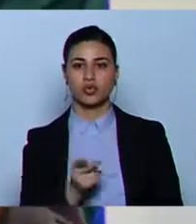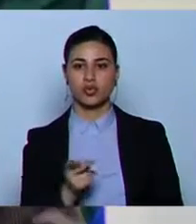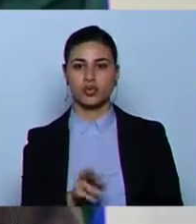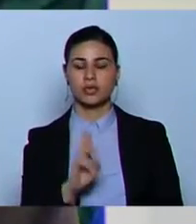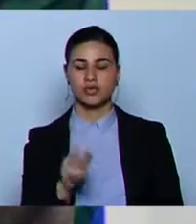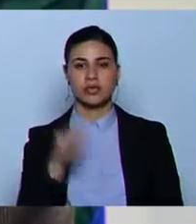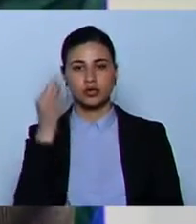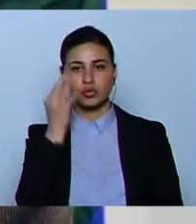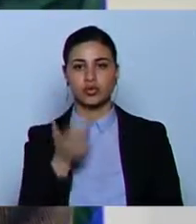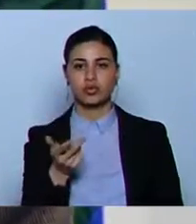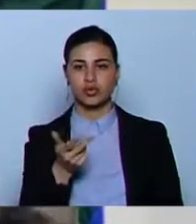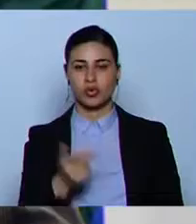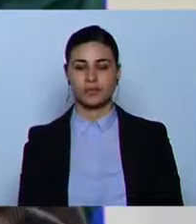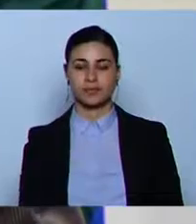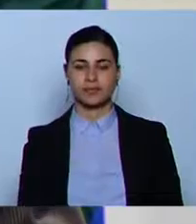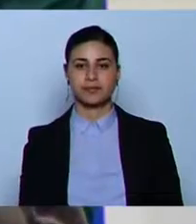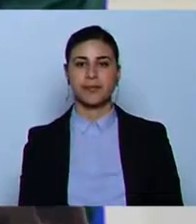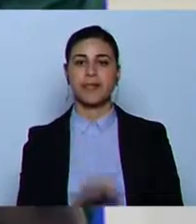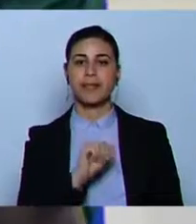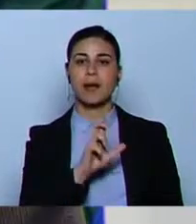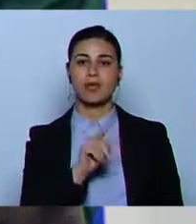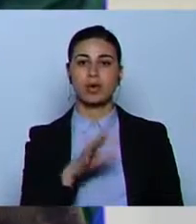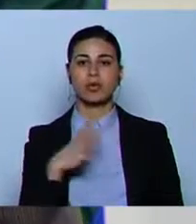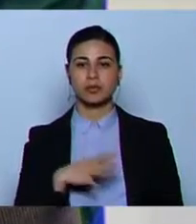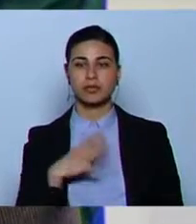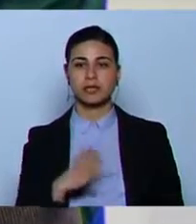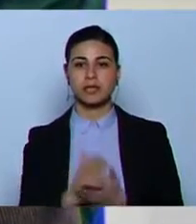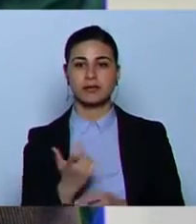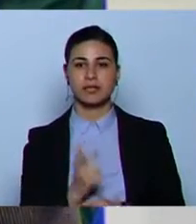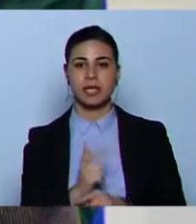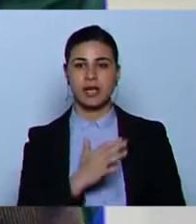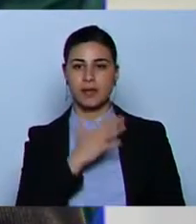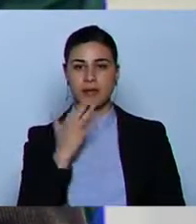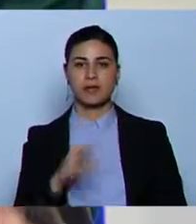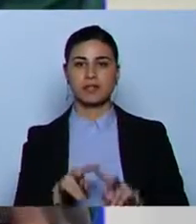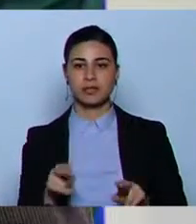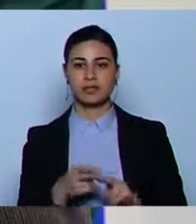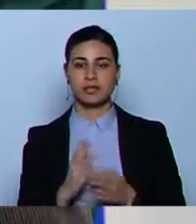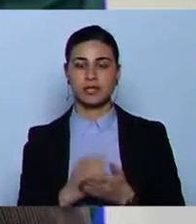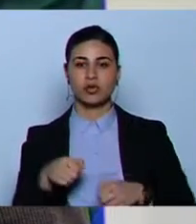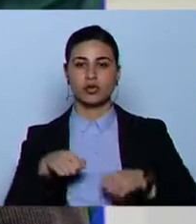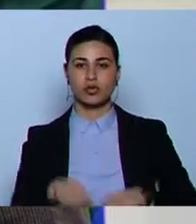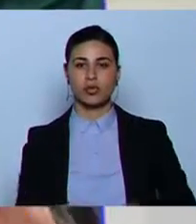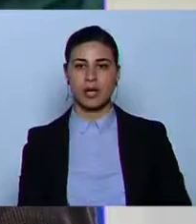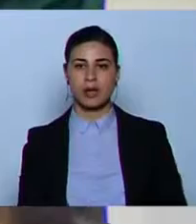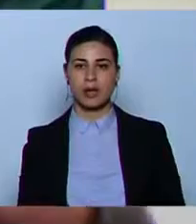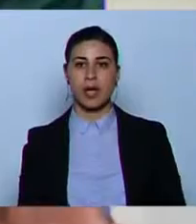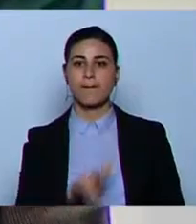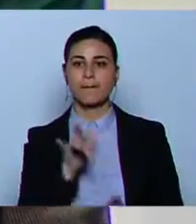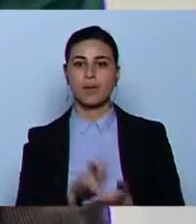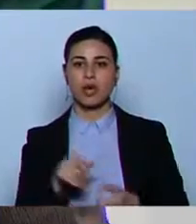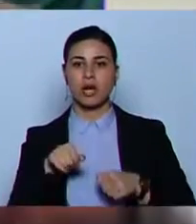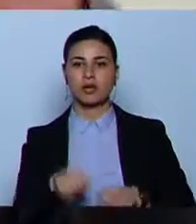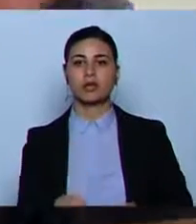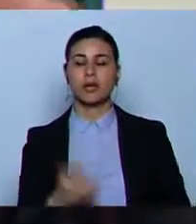თუ ზუგდიდს შორის. ამბროლაურს და თბილისს აქვს ძალიან ბევრი საერთო და ეს არის უფლება. მოქალაქის